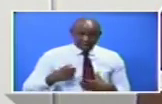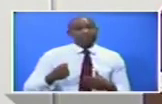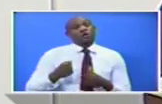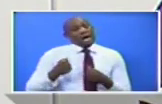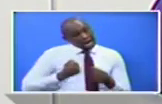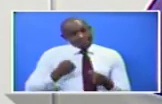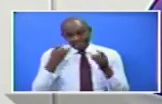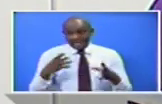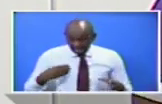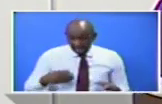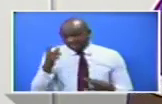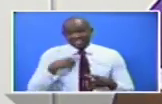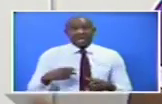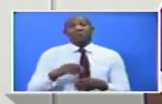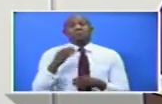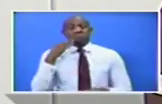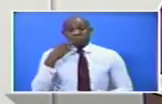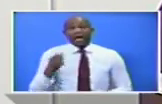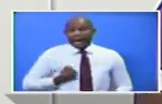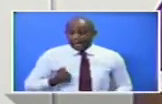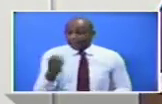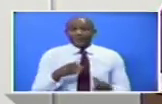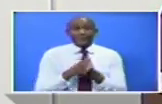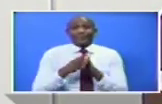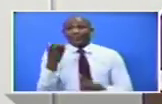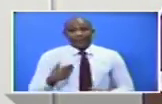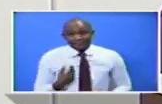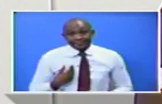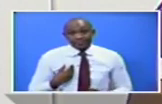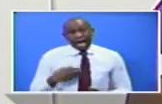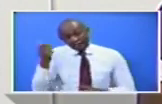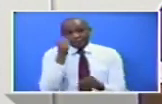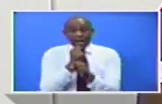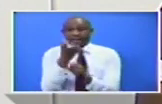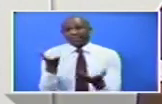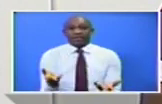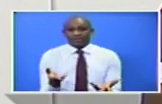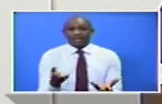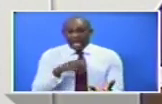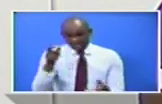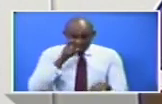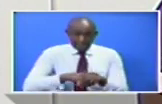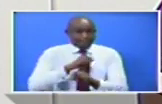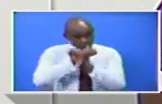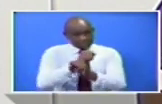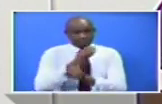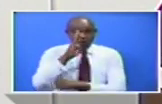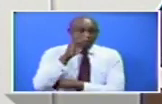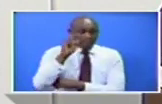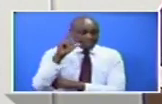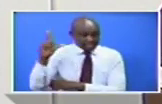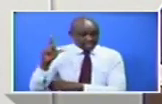kwa sababu sexual harassment mostly na affect young women wenye wako kwa ufanyikazi. Namba 2, kuna ile matano protection bill